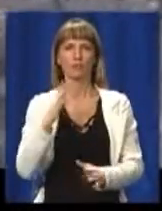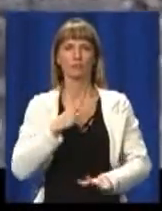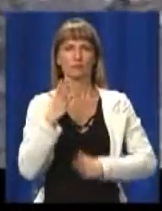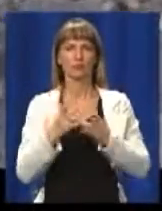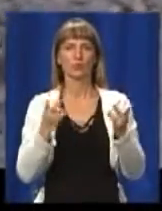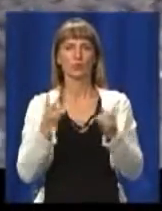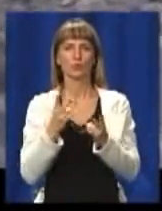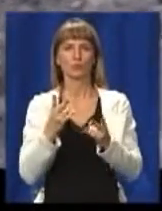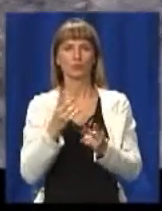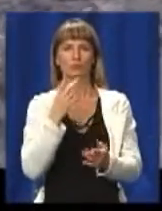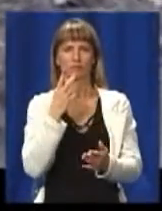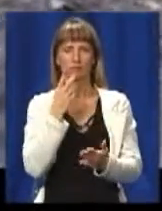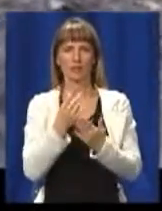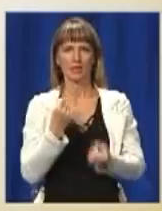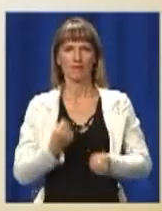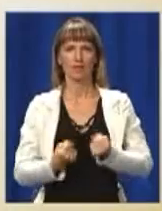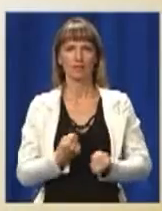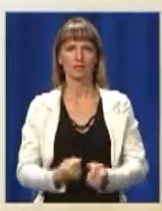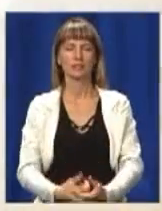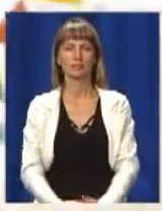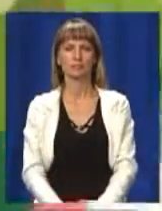потрібно проявляти твердість.